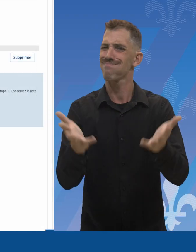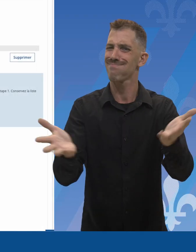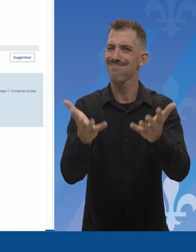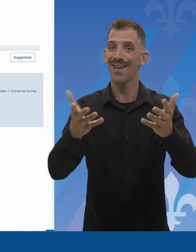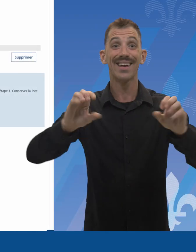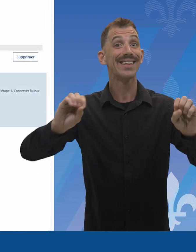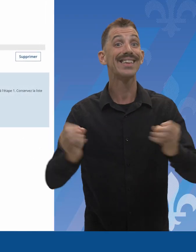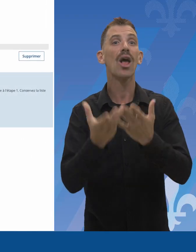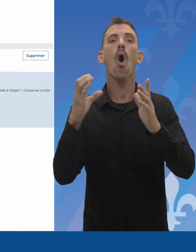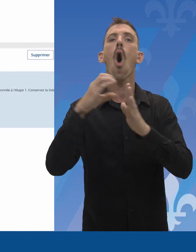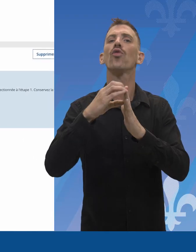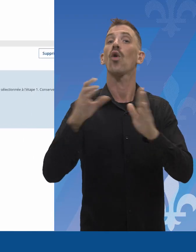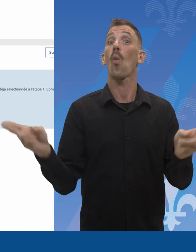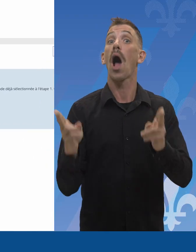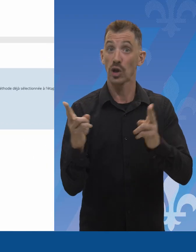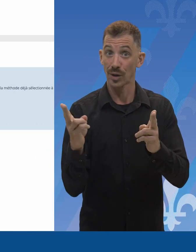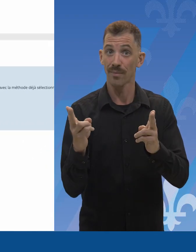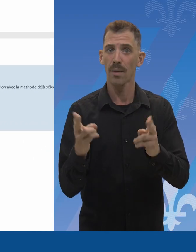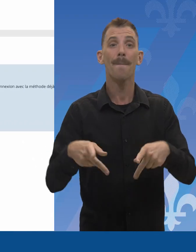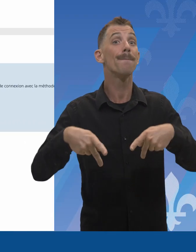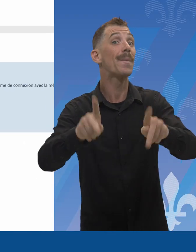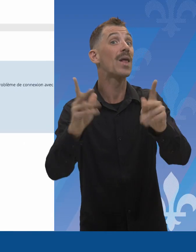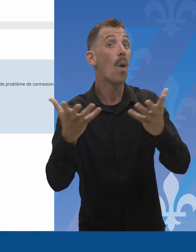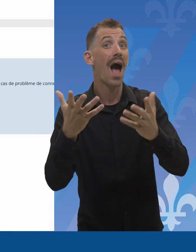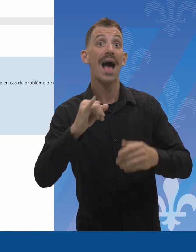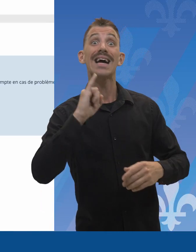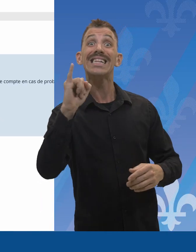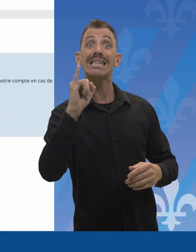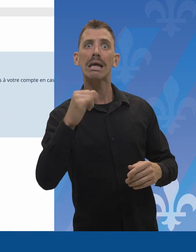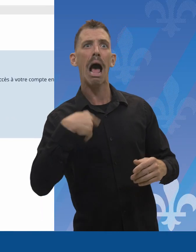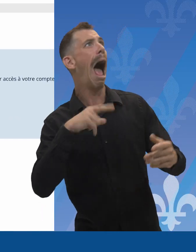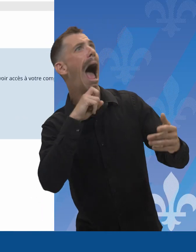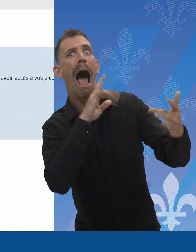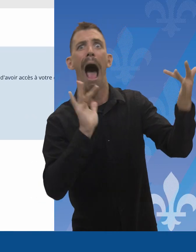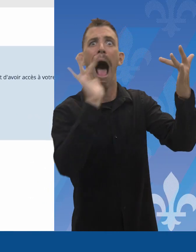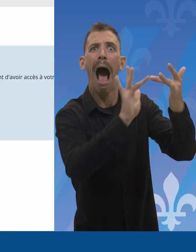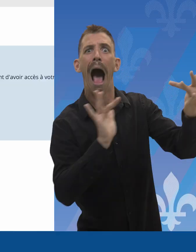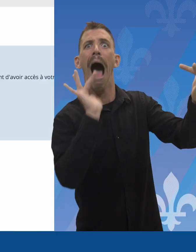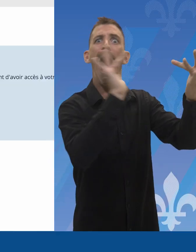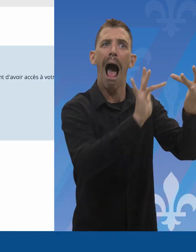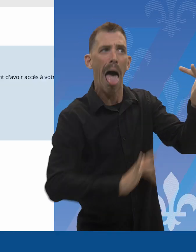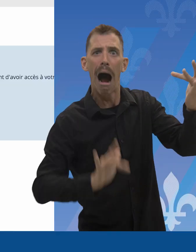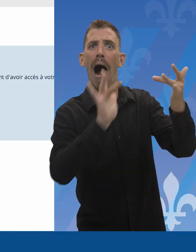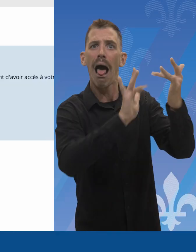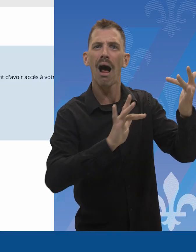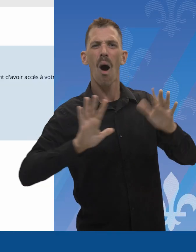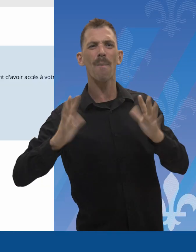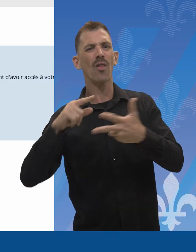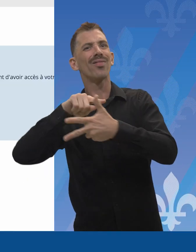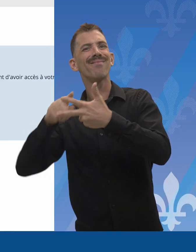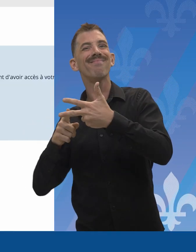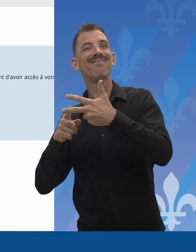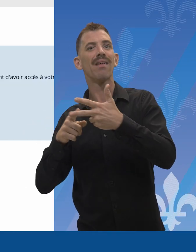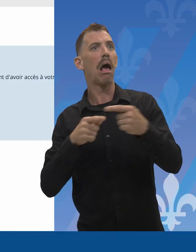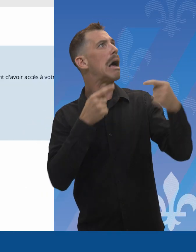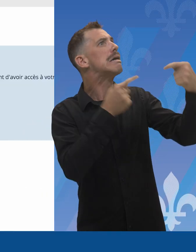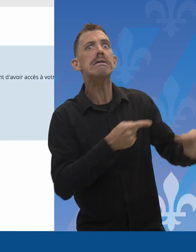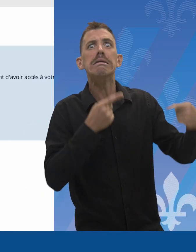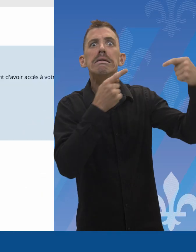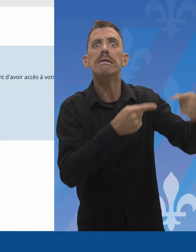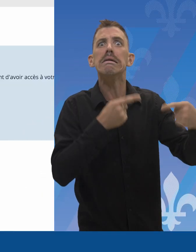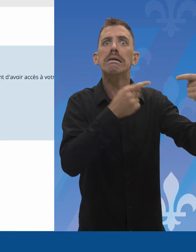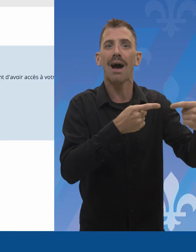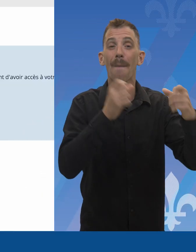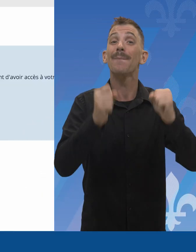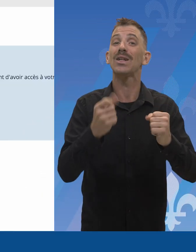À la section 2, vous êtes incité à créer des codes d'urgence pour vous permettre d'avoir accès à votre compte en cas de problème de connexion avec la méthode